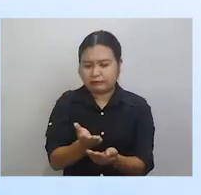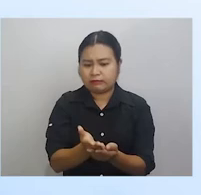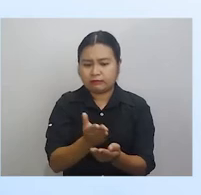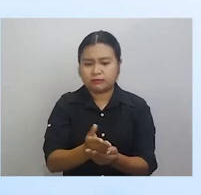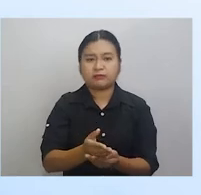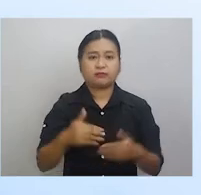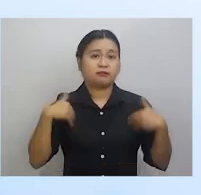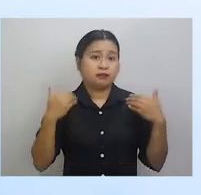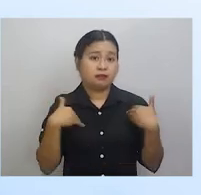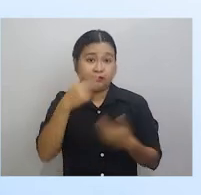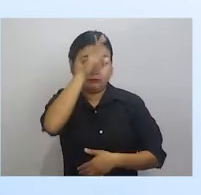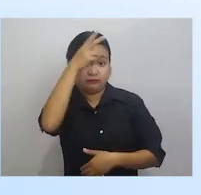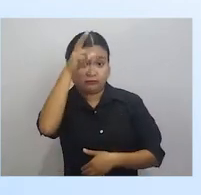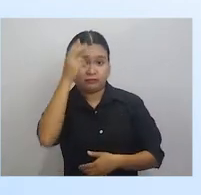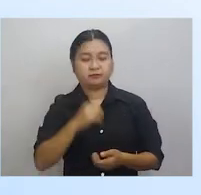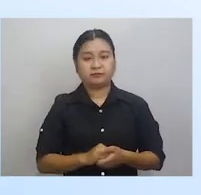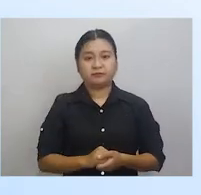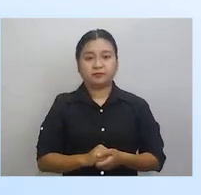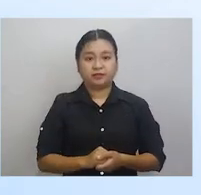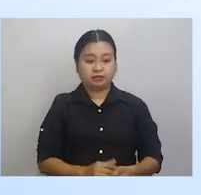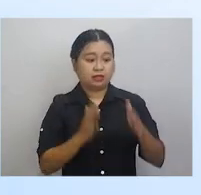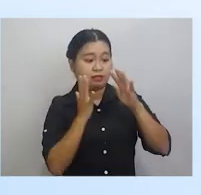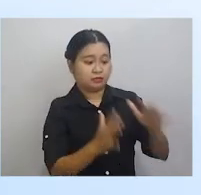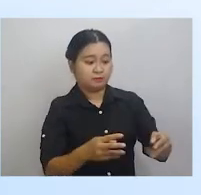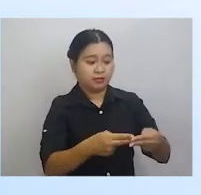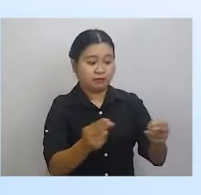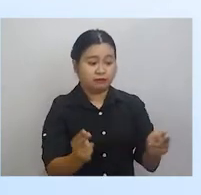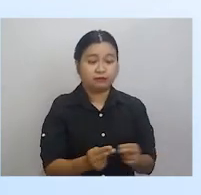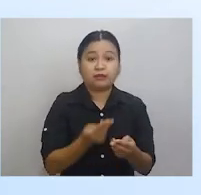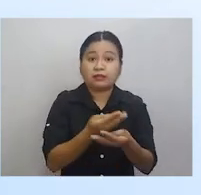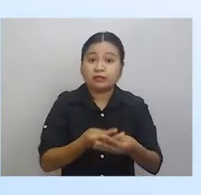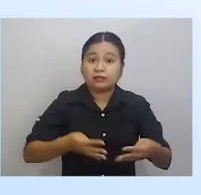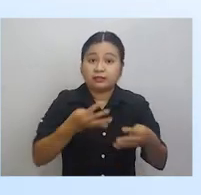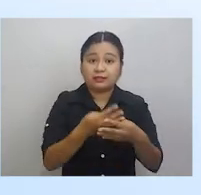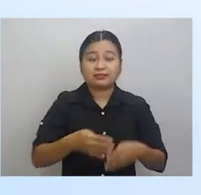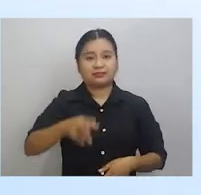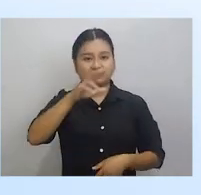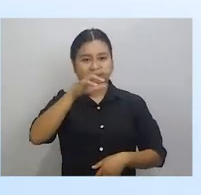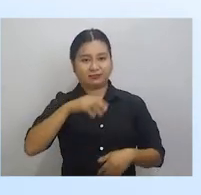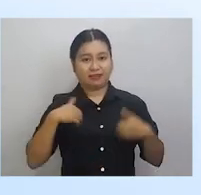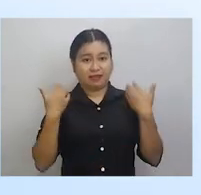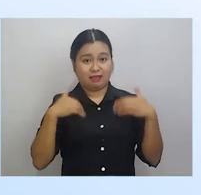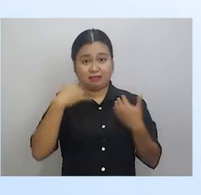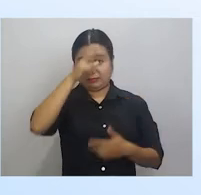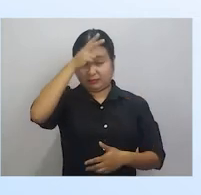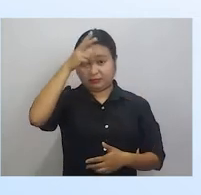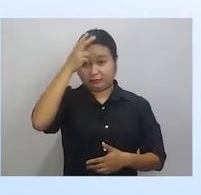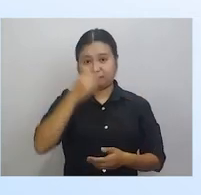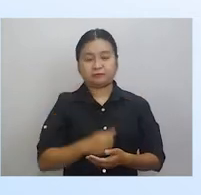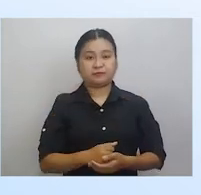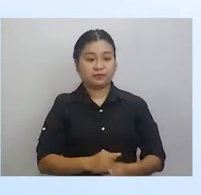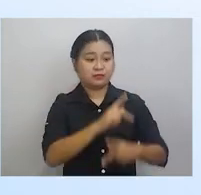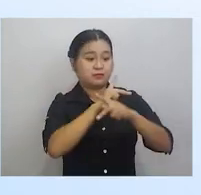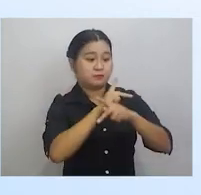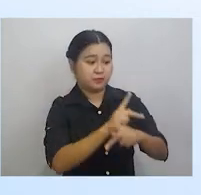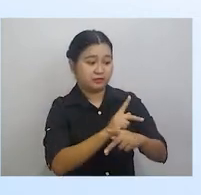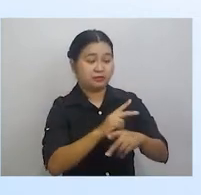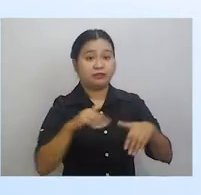inakay. Iniwan niya sa pugad ang mga sisiw. Pinoprotektahan niya ang mga